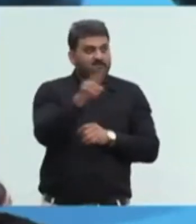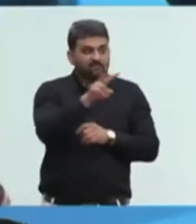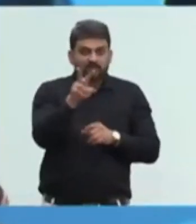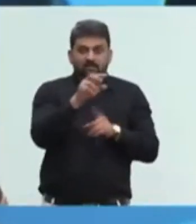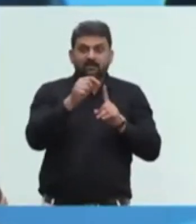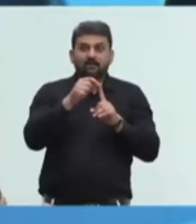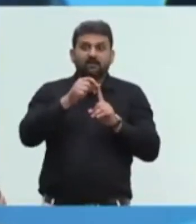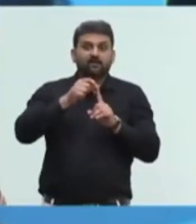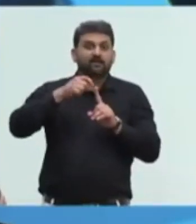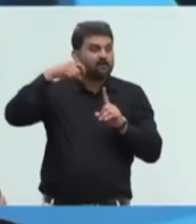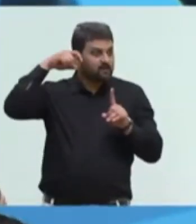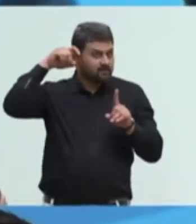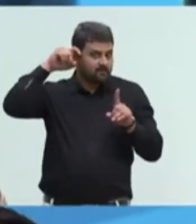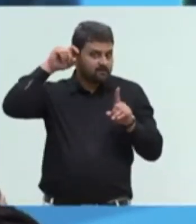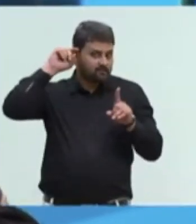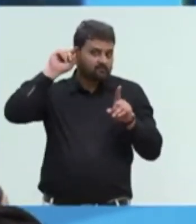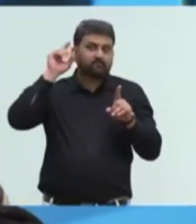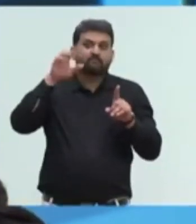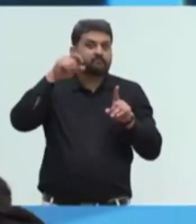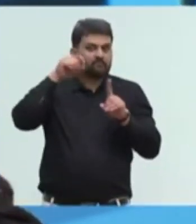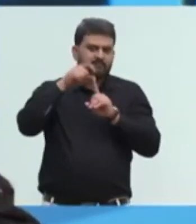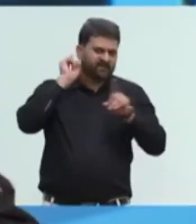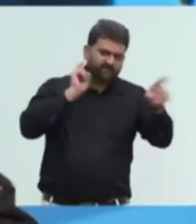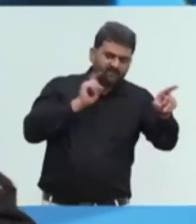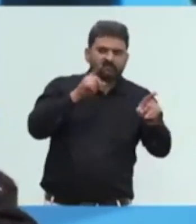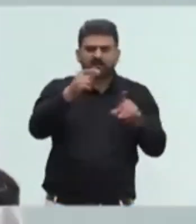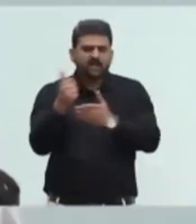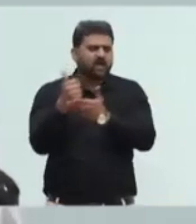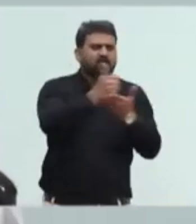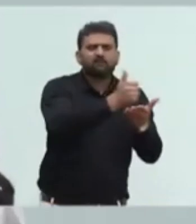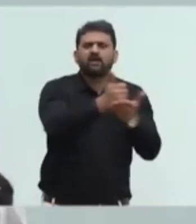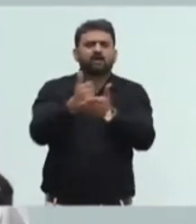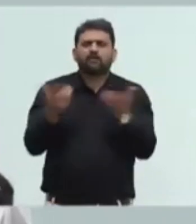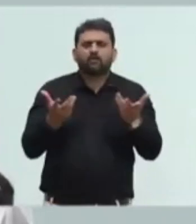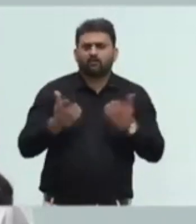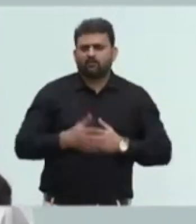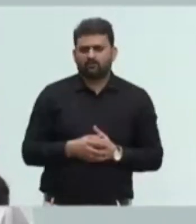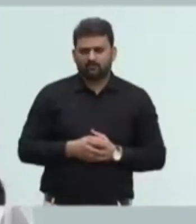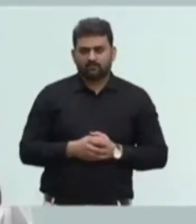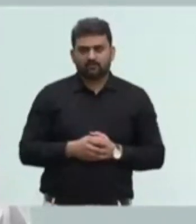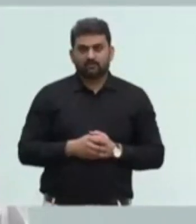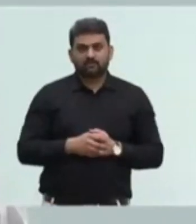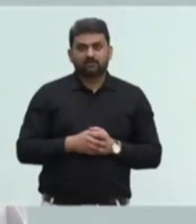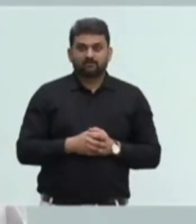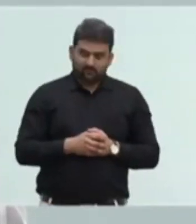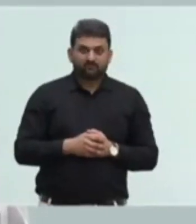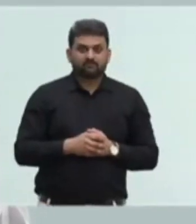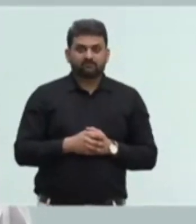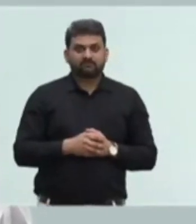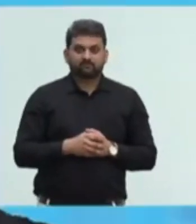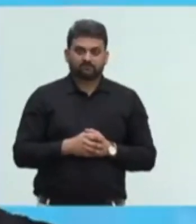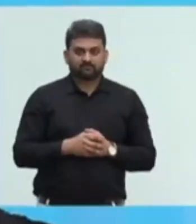दूसरे को कोर्ट में मदद करते करते एक दूसरे की मदद करते करते ए स्मॉल